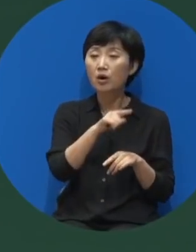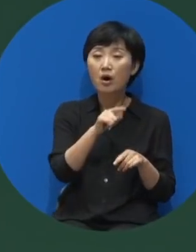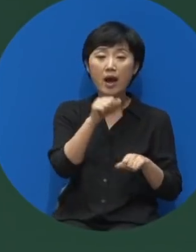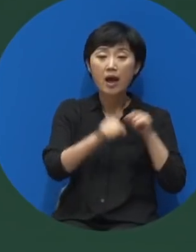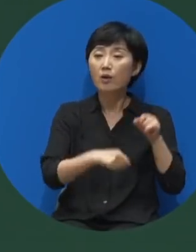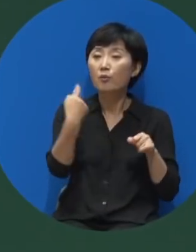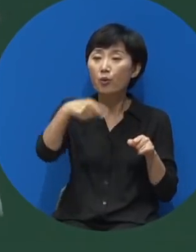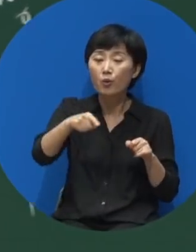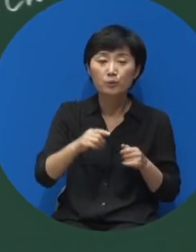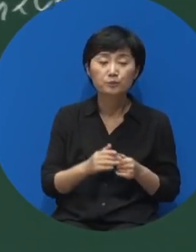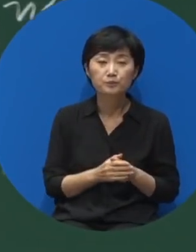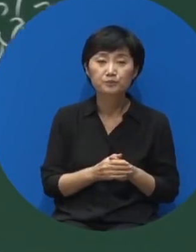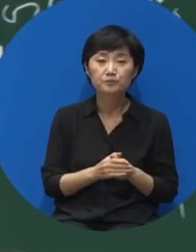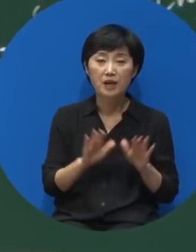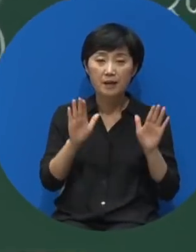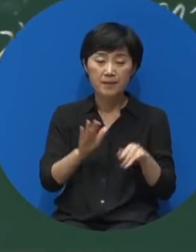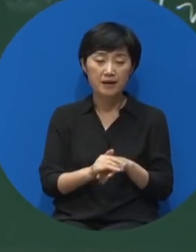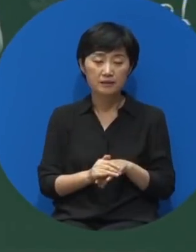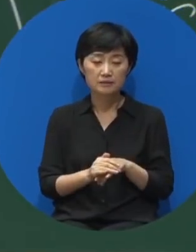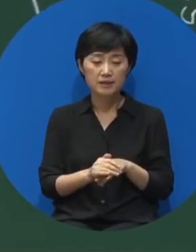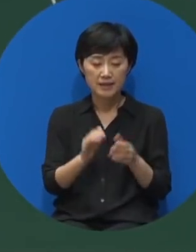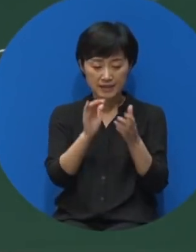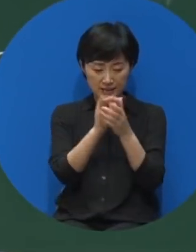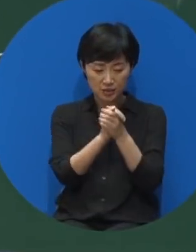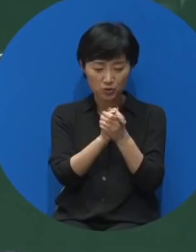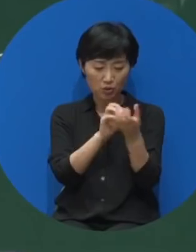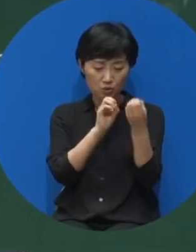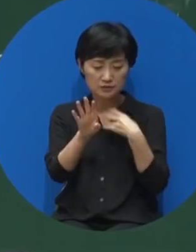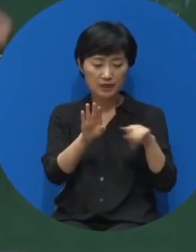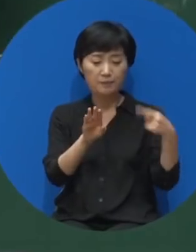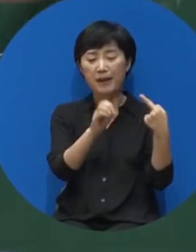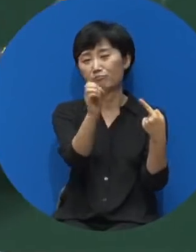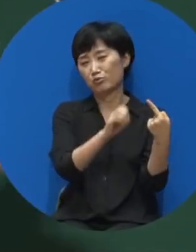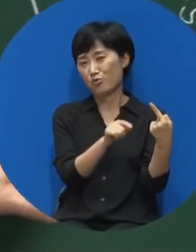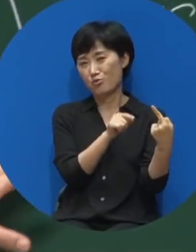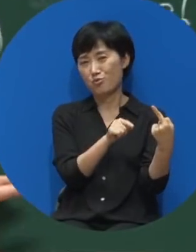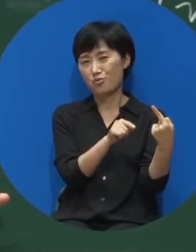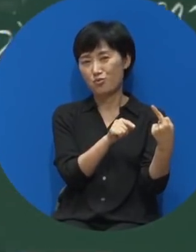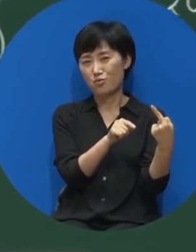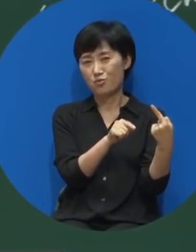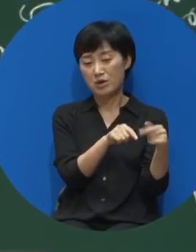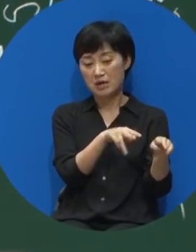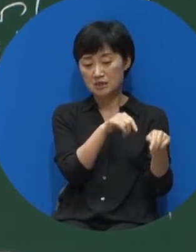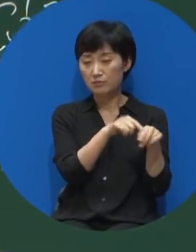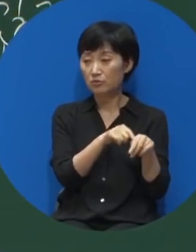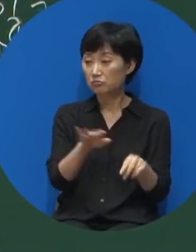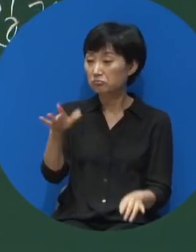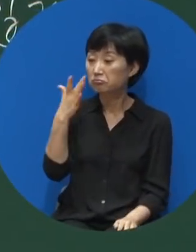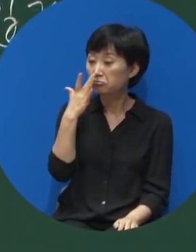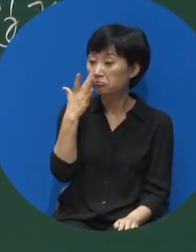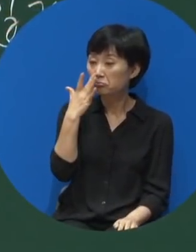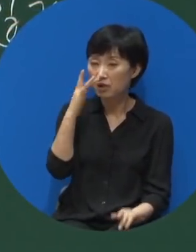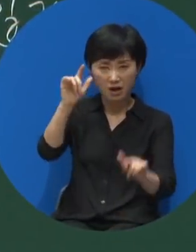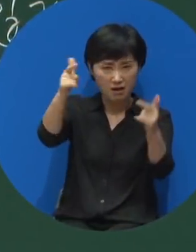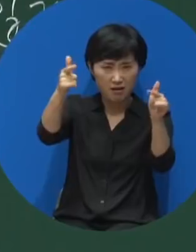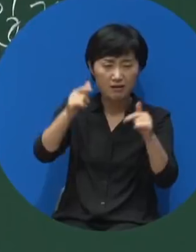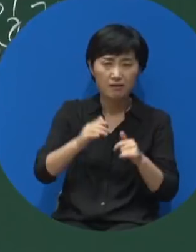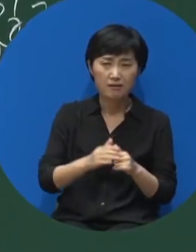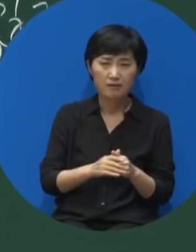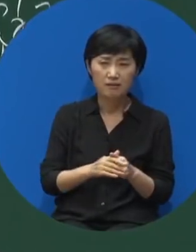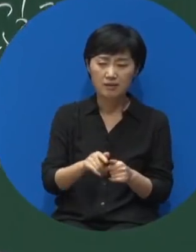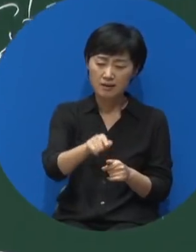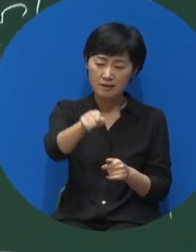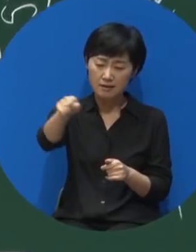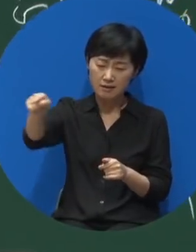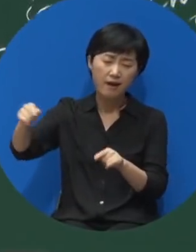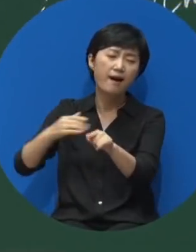사무엘 他到底做了什么? 자, 최고의 기도에 응답받는 사무엘이 아무것도 모르고 있겠습니까? 蒙最高祷告应的 사무엘